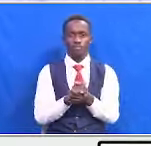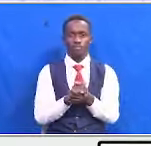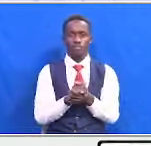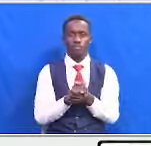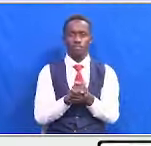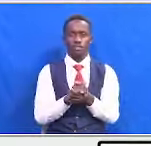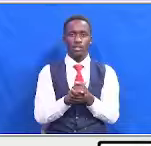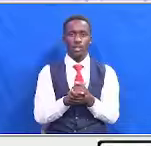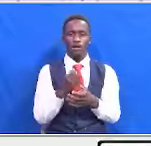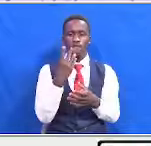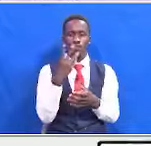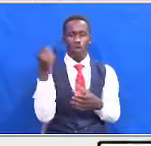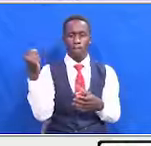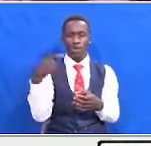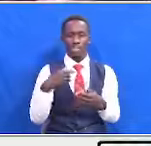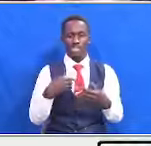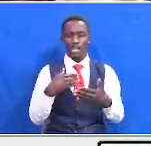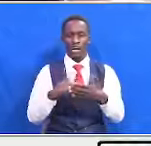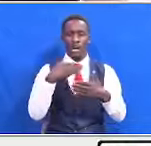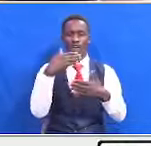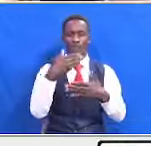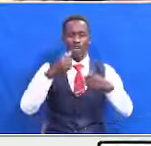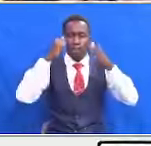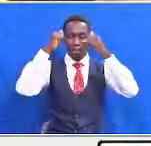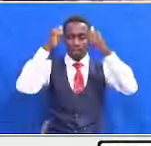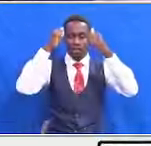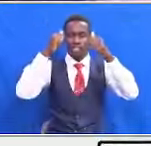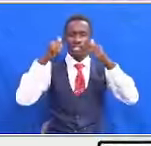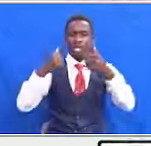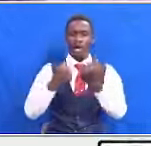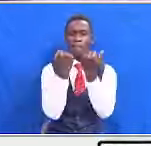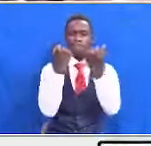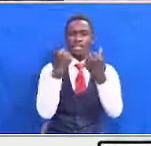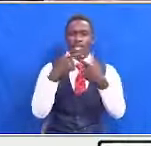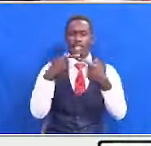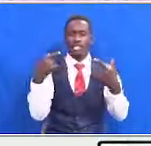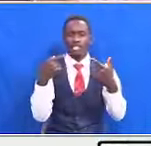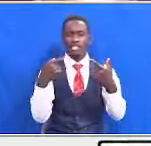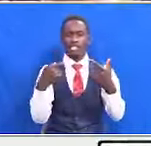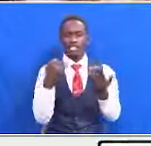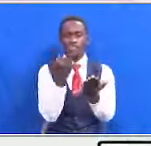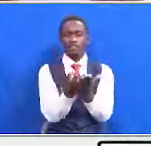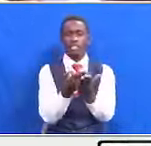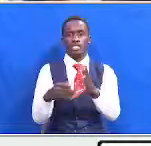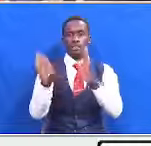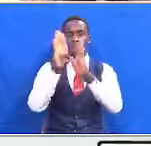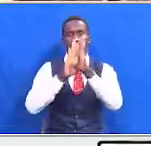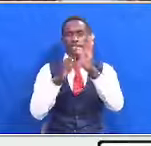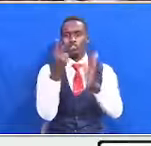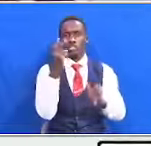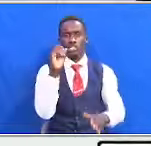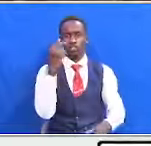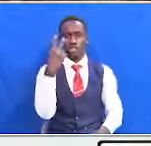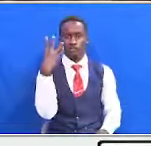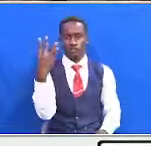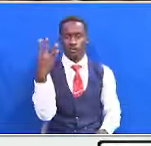Takriban miezi minne tangu kushuhudiwa kwa misururu ya maandamano ya kupinga mswada wa fedha wa mwaka